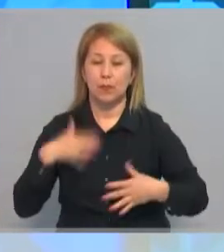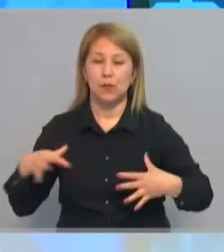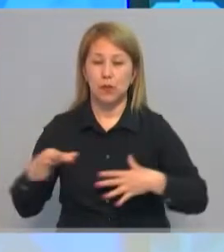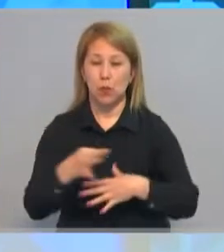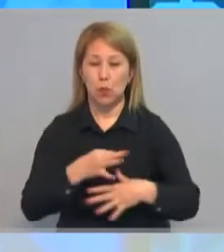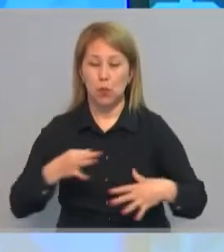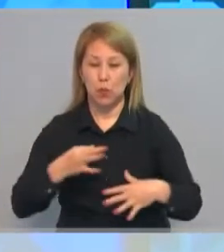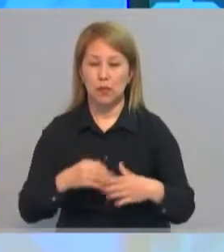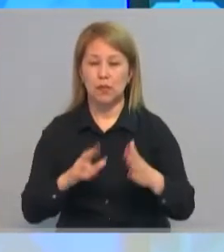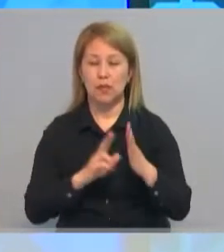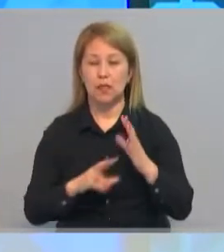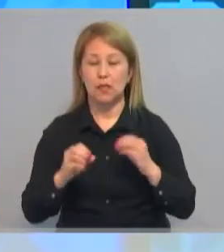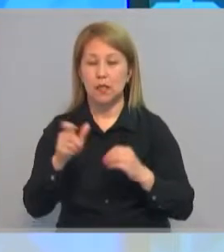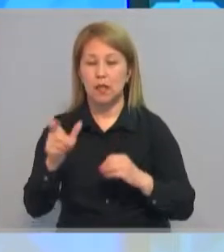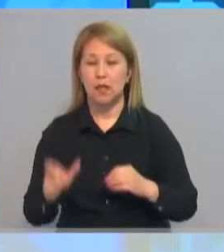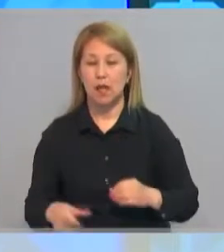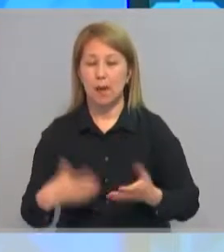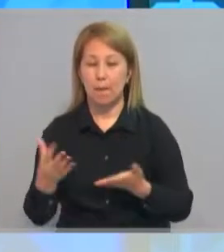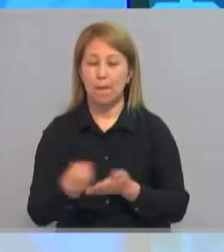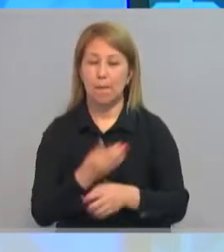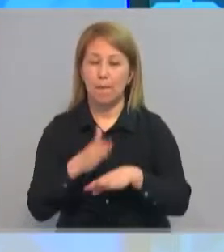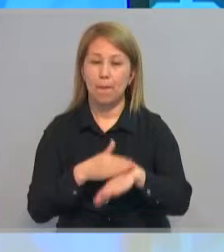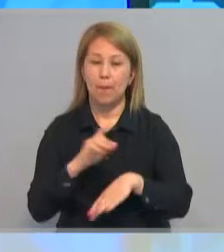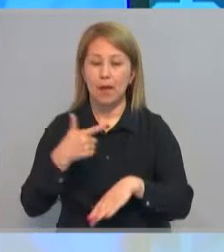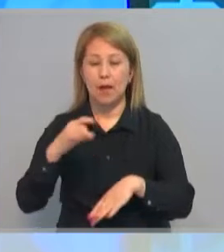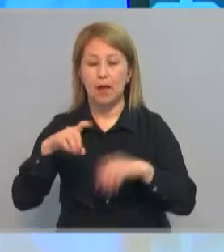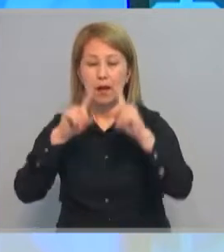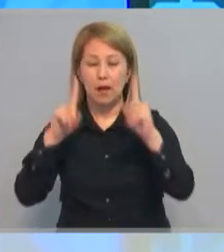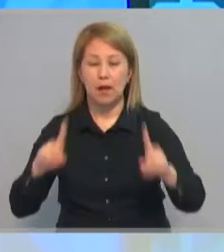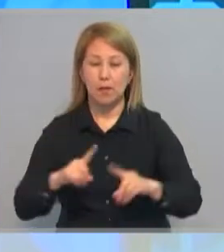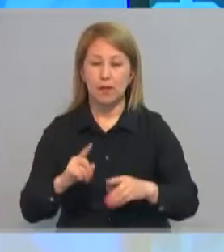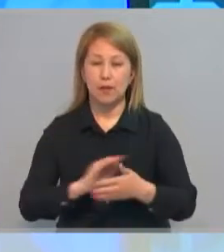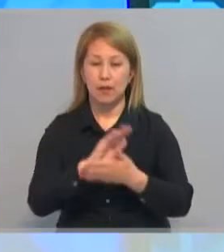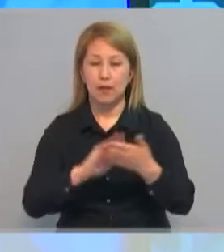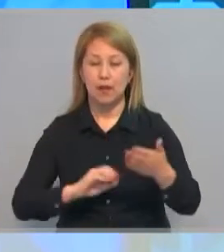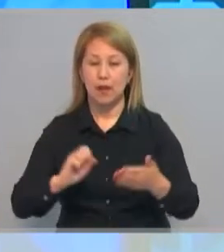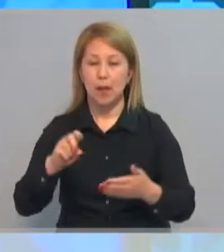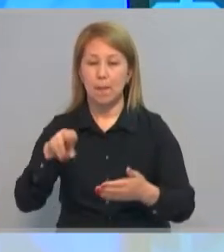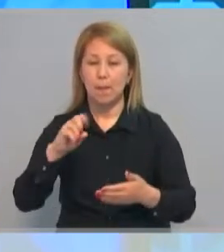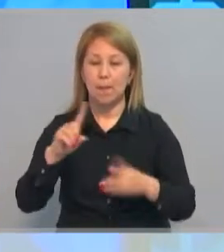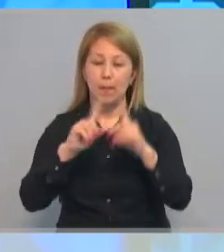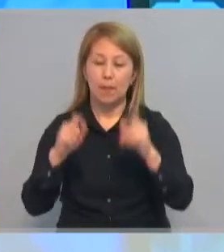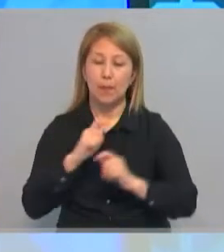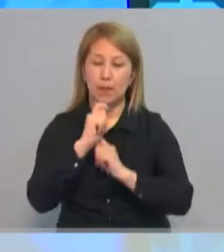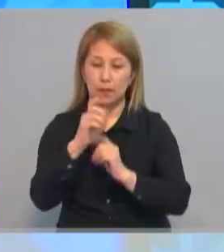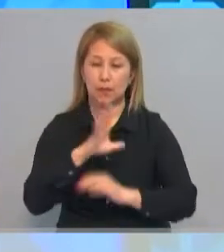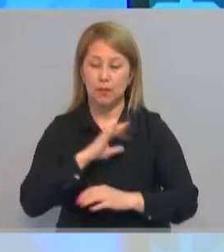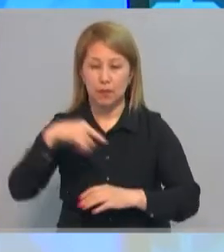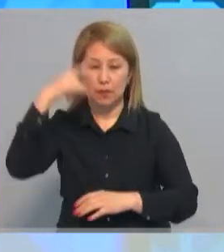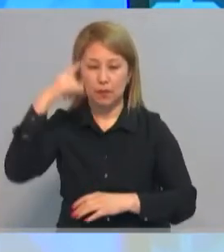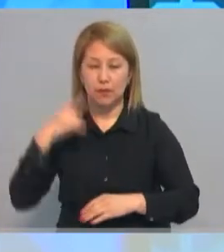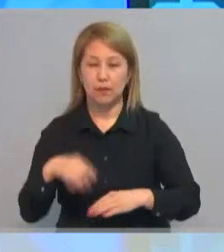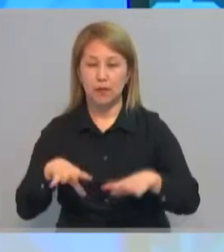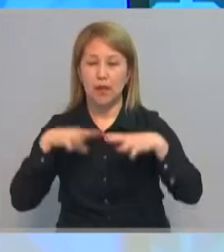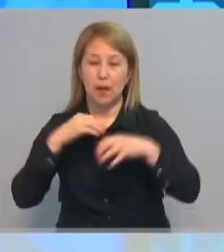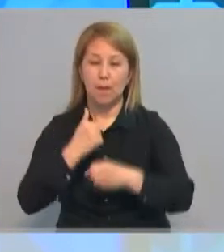области. Около 70 человек были награждены грамотами и благодарственными письмами министра здравоохранения Республики Казахстан,